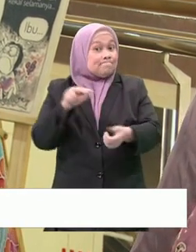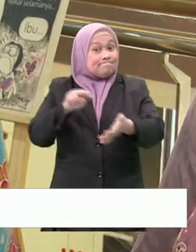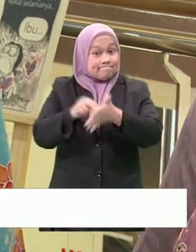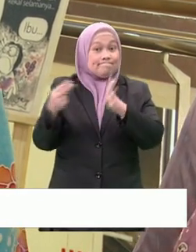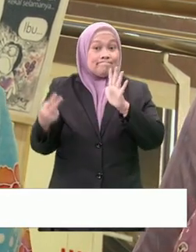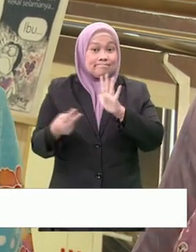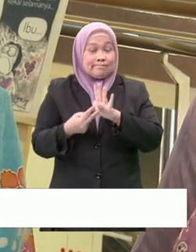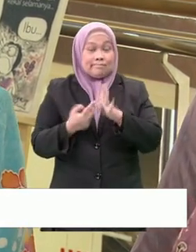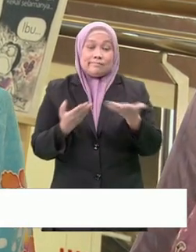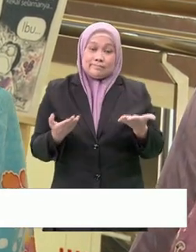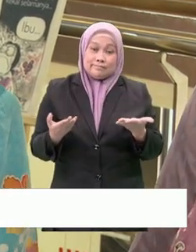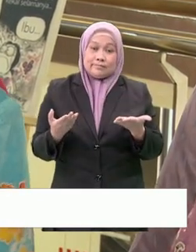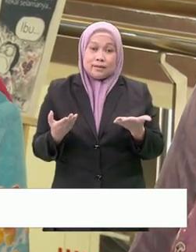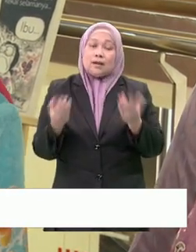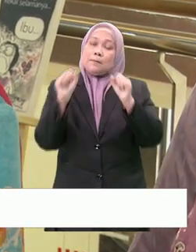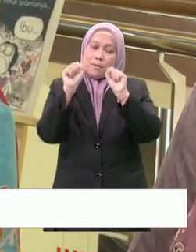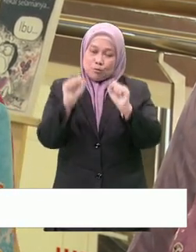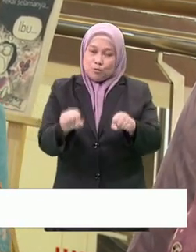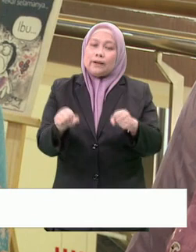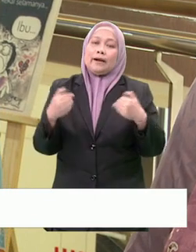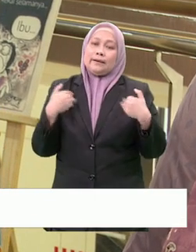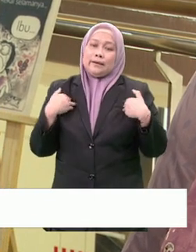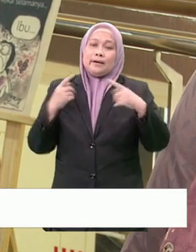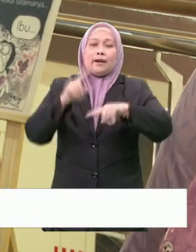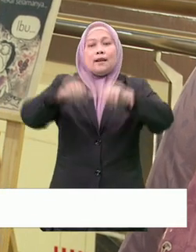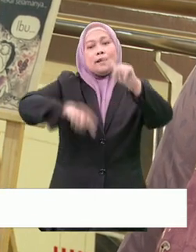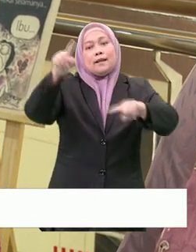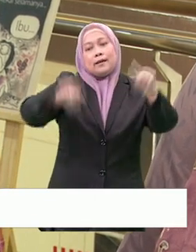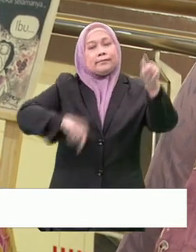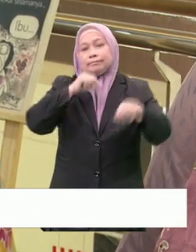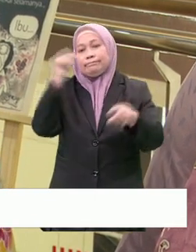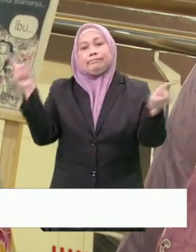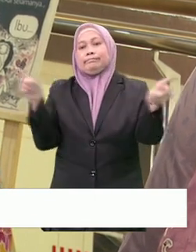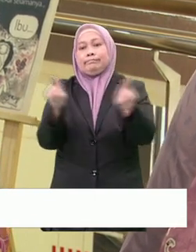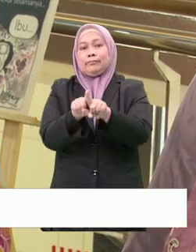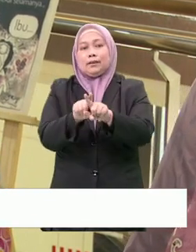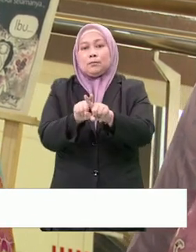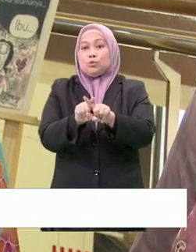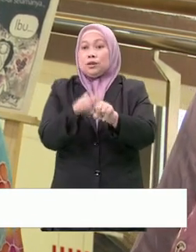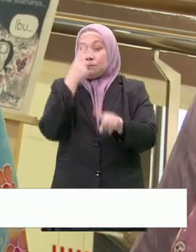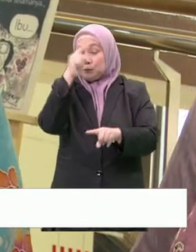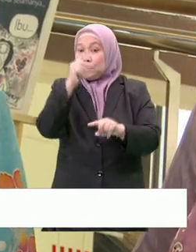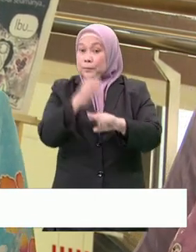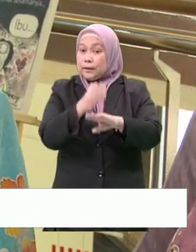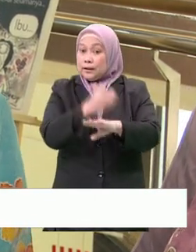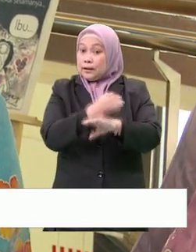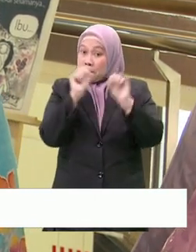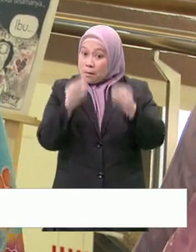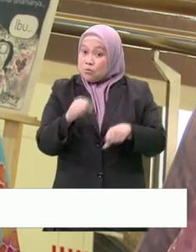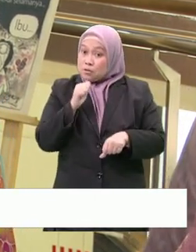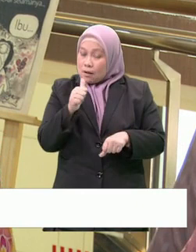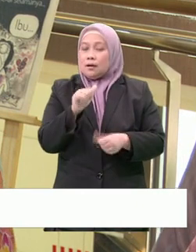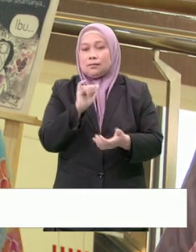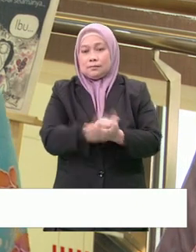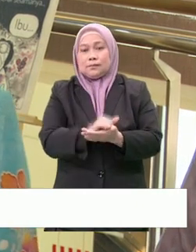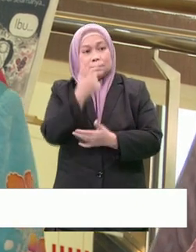Apa nama kemampuan itu berbeda dari segi peningkatan untuk mampu tetap mampu